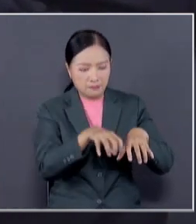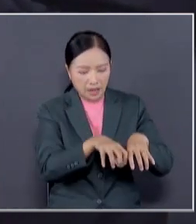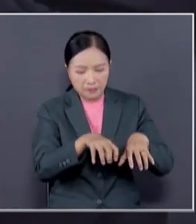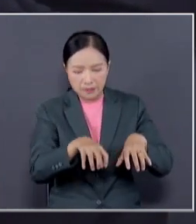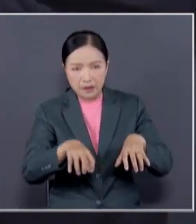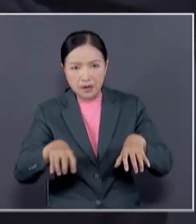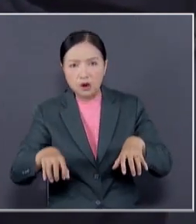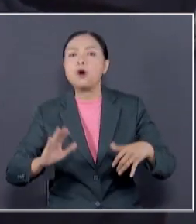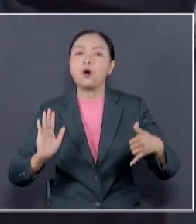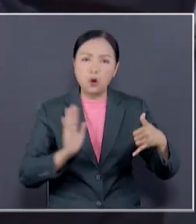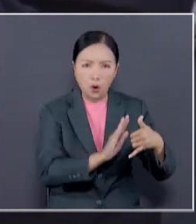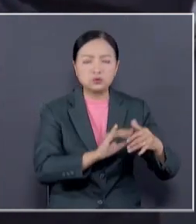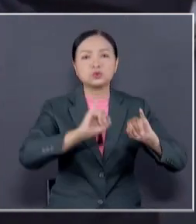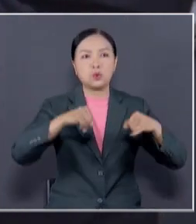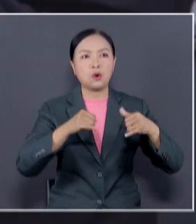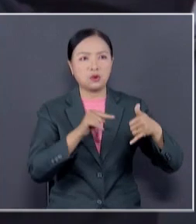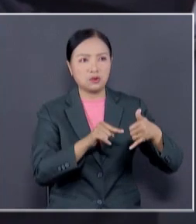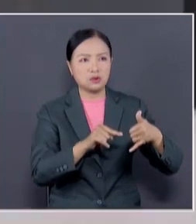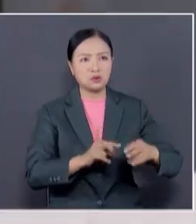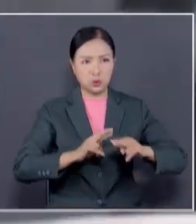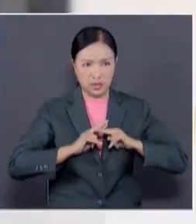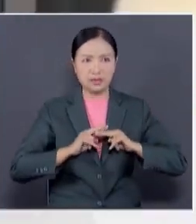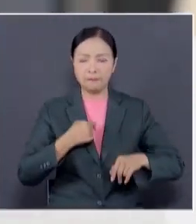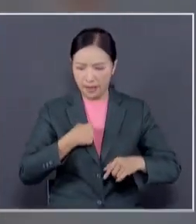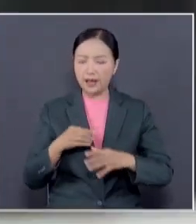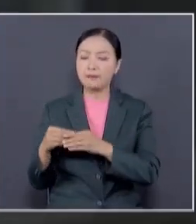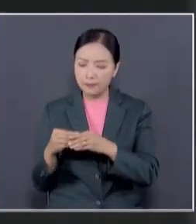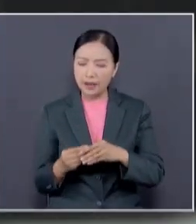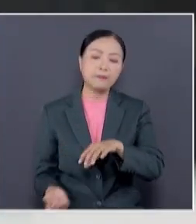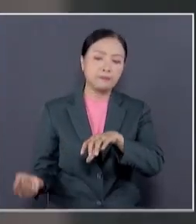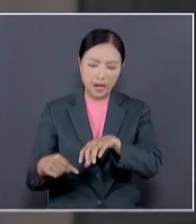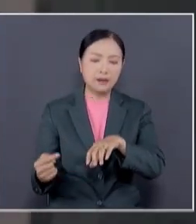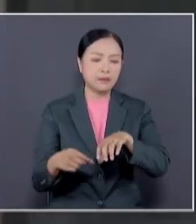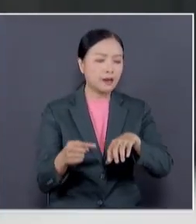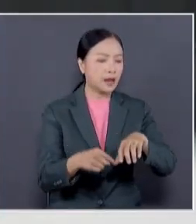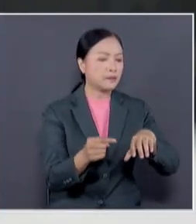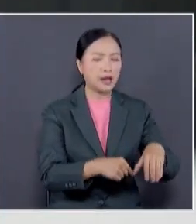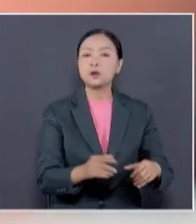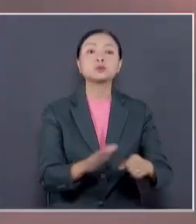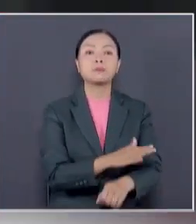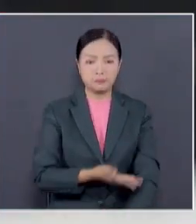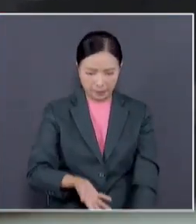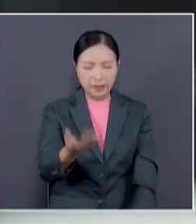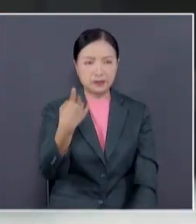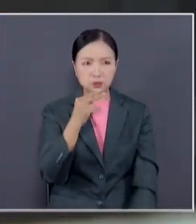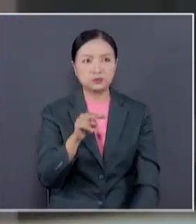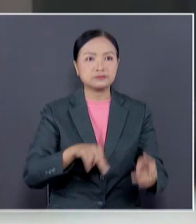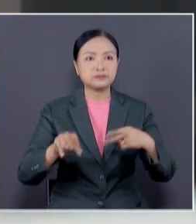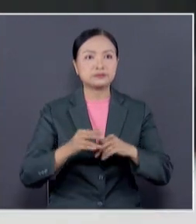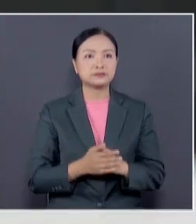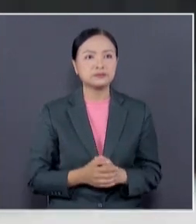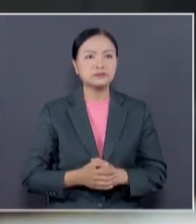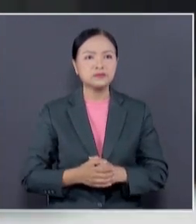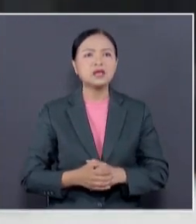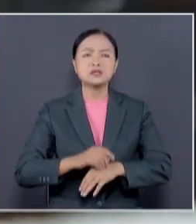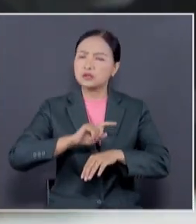านของบิ๊กโจ๊กเป็นเจ้าของและนำค้นด้วยตัวเองทุกหลังเลยนักข่าวเนี่ยรออยู่ด้านนอกหลังจากที่เป็นข่าวนะฮะแล้วใช้เว